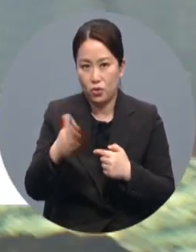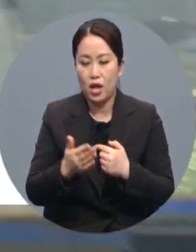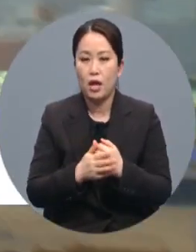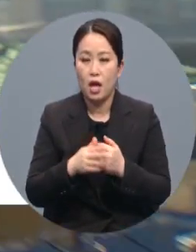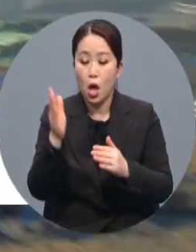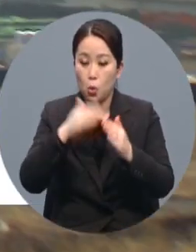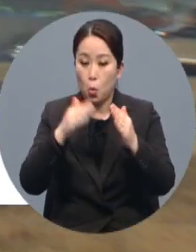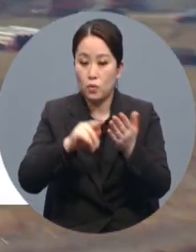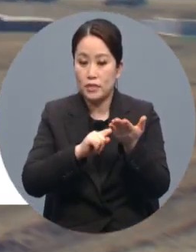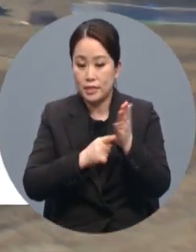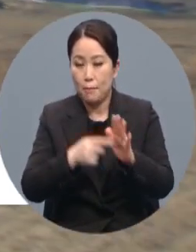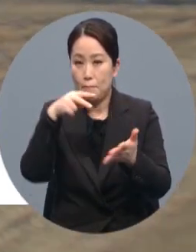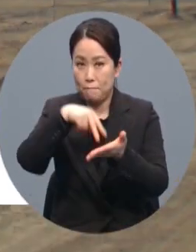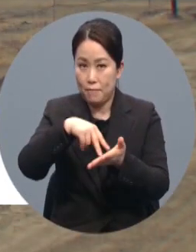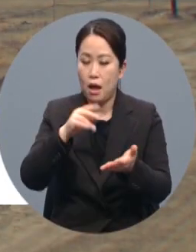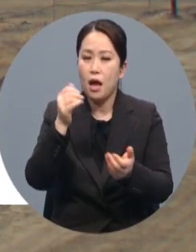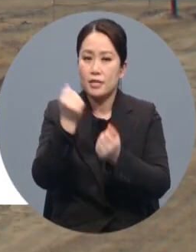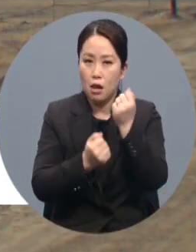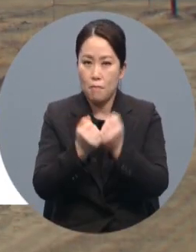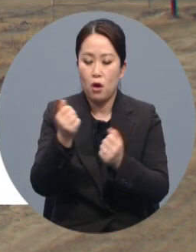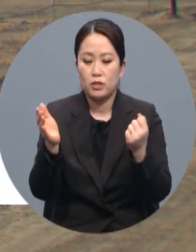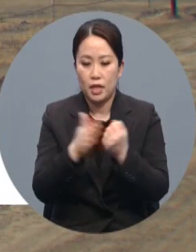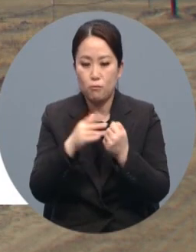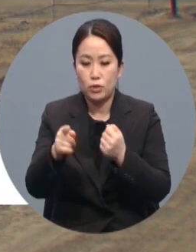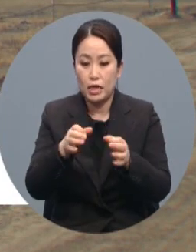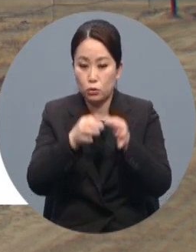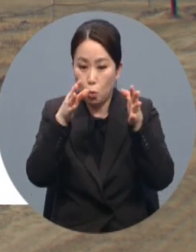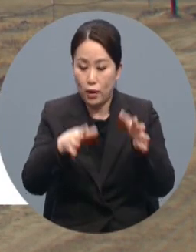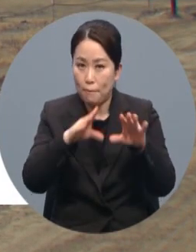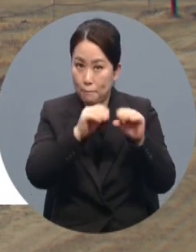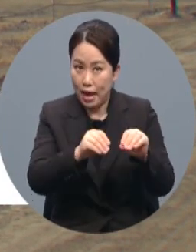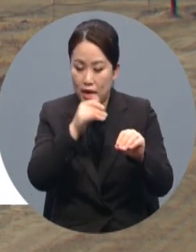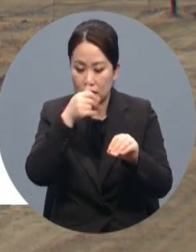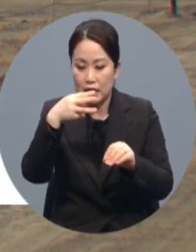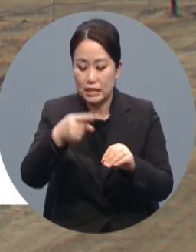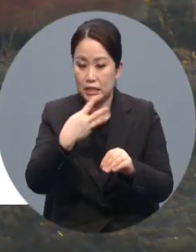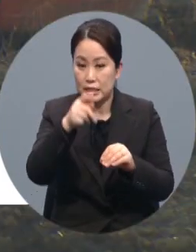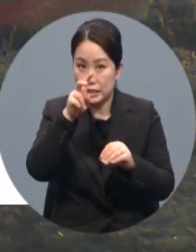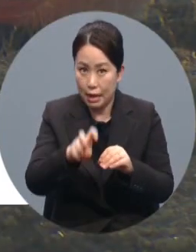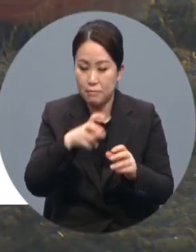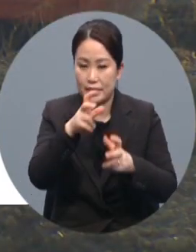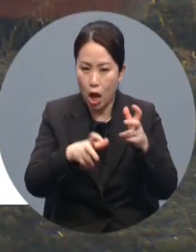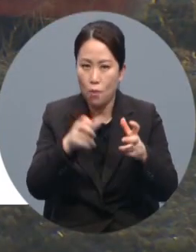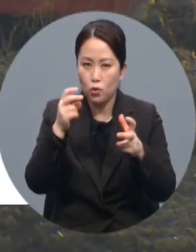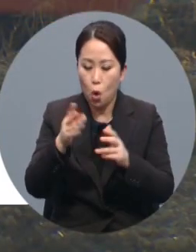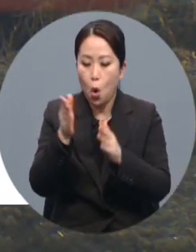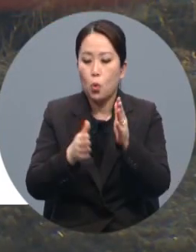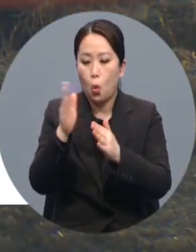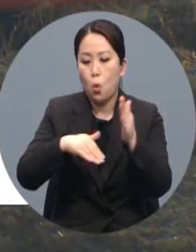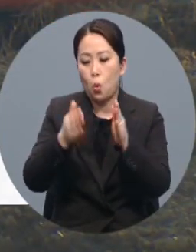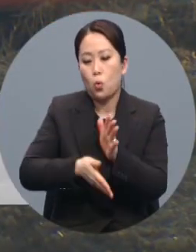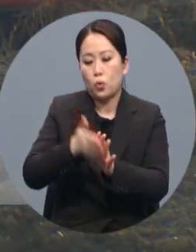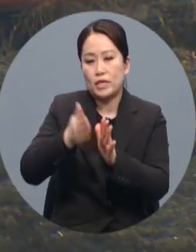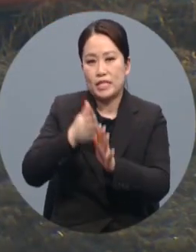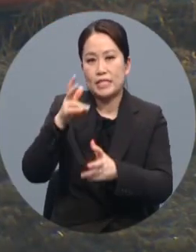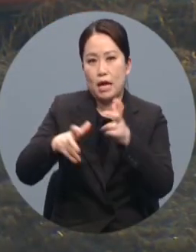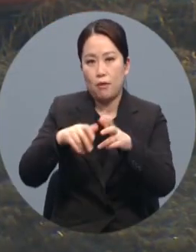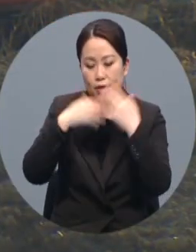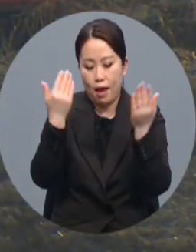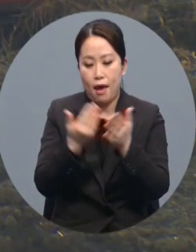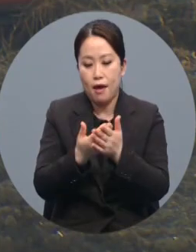입장 표명으로 한동안 중단됐던 트램과 공공 콘텐츠 사업도 본 궤도에 오를 것으로